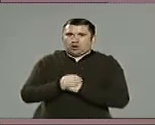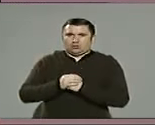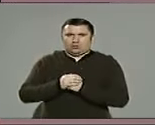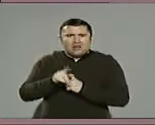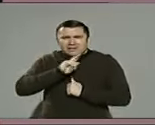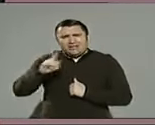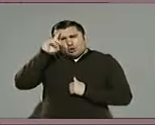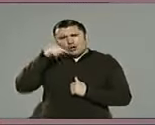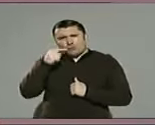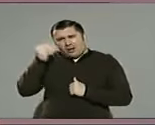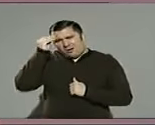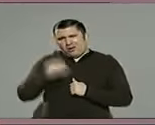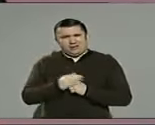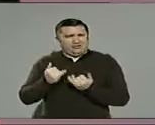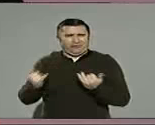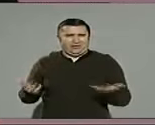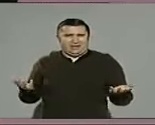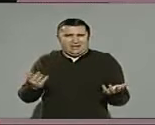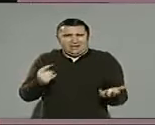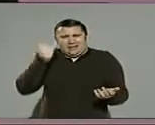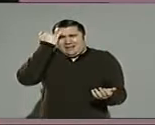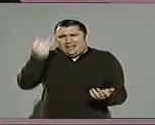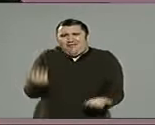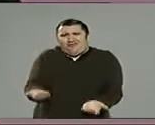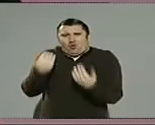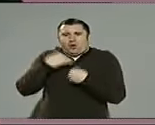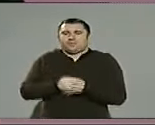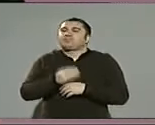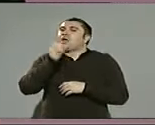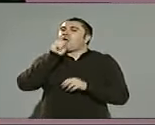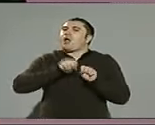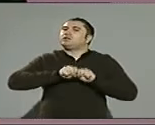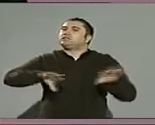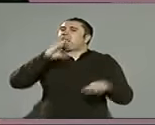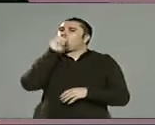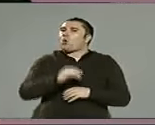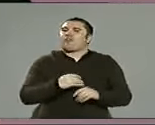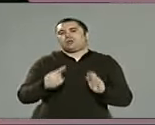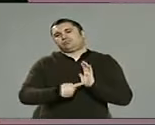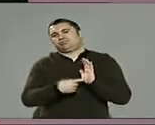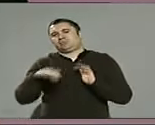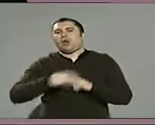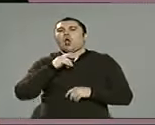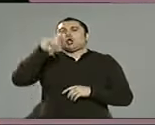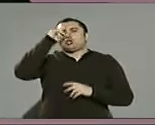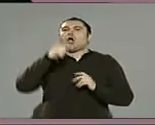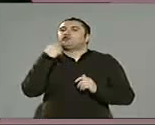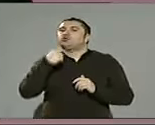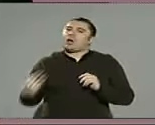lernen? Herr Seehofer hat vor kurzem gefordert, dass er der Auffassung ist, die deutsche Sprache gehöre in die